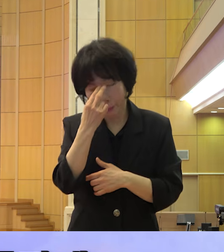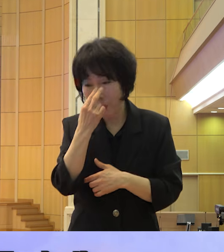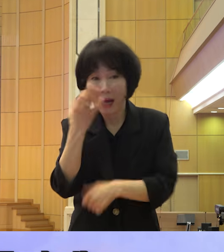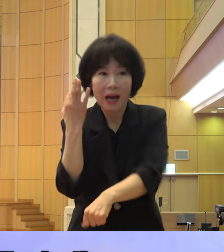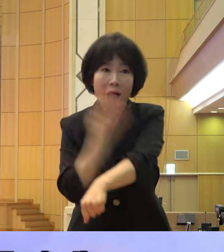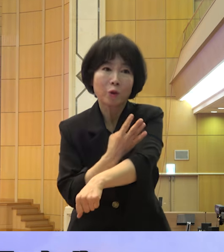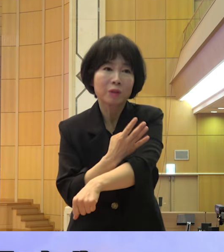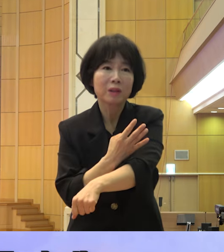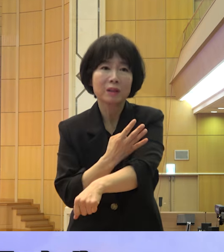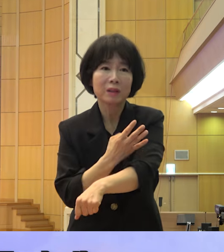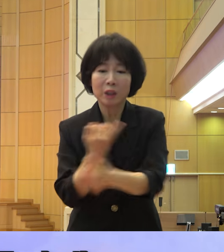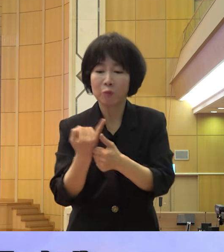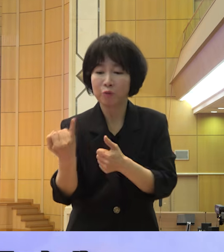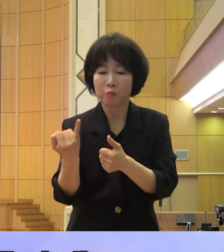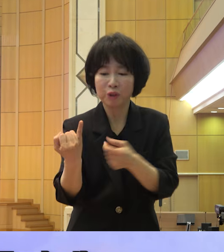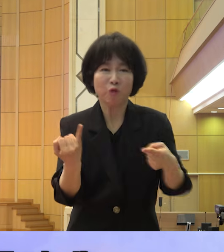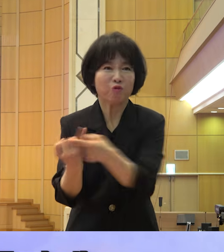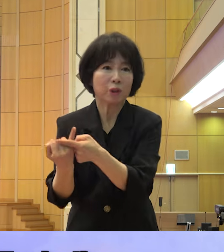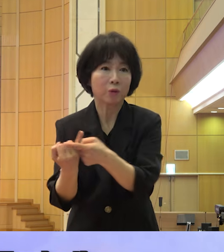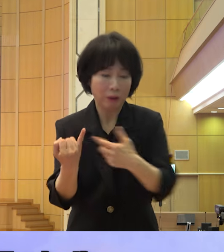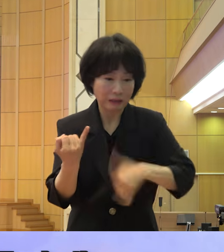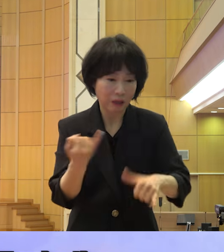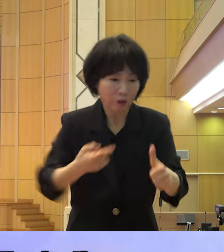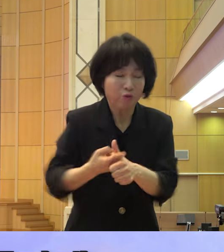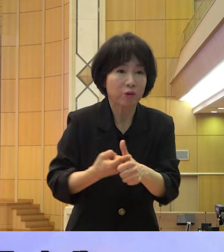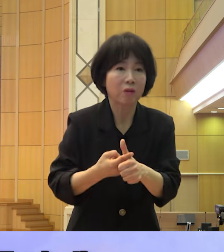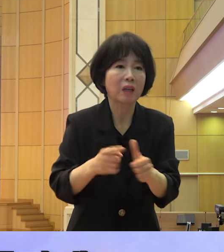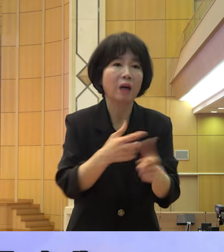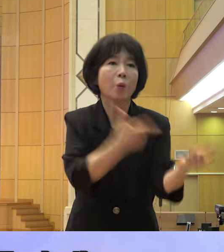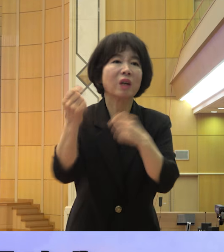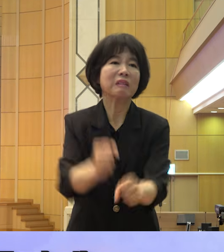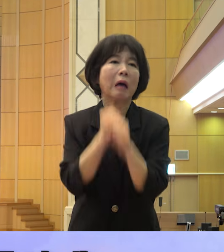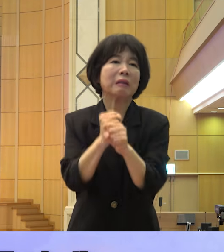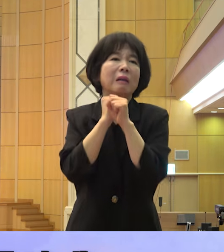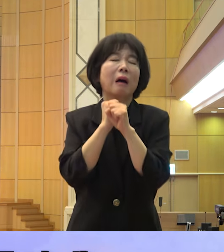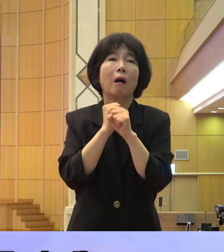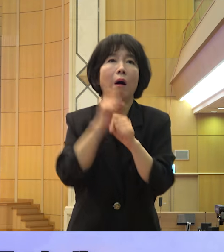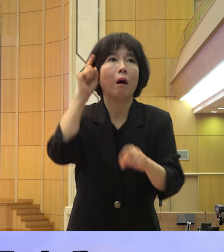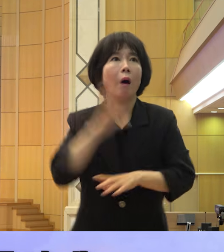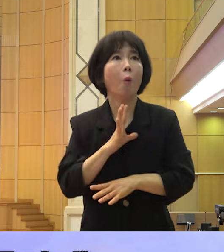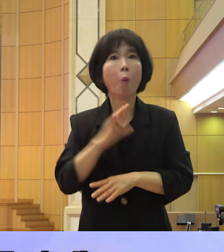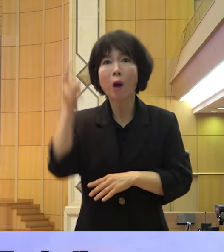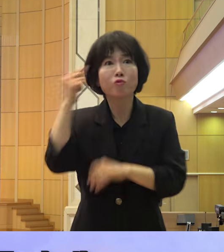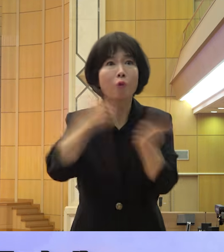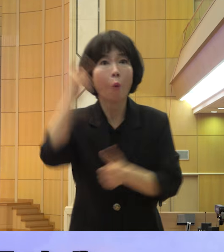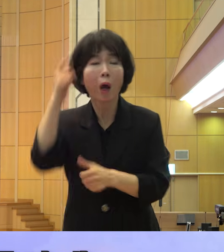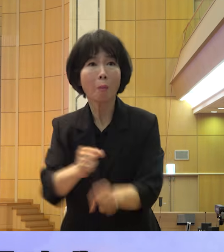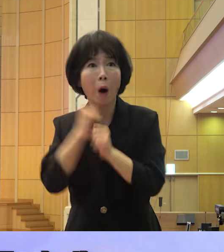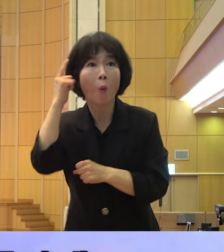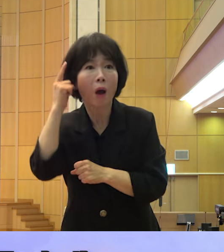끔찍하고도 꿈에서도 있어서는 안 될 이런 일들이 벌어지는 그런 일도 있잖아요.